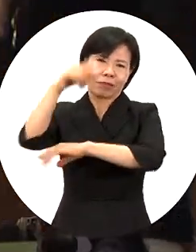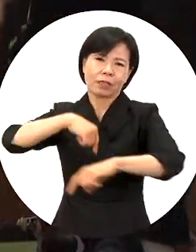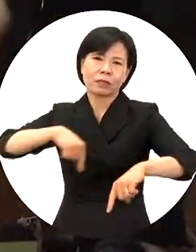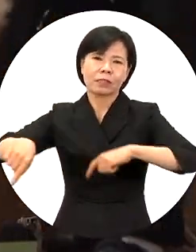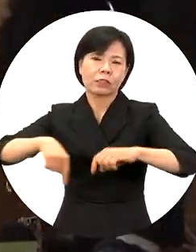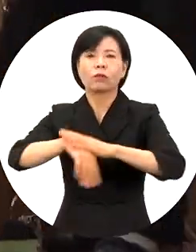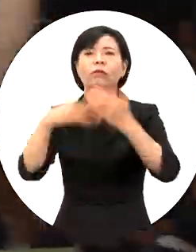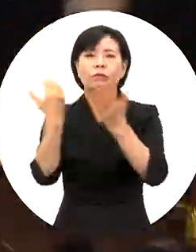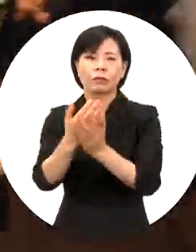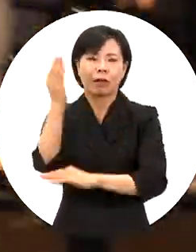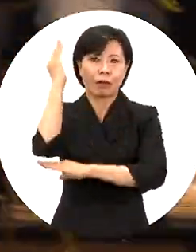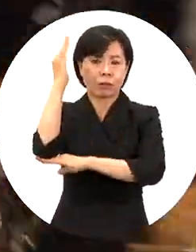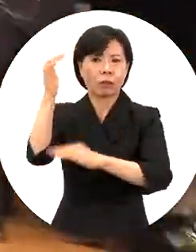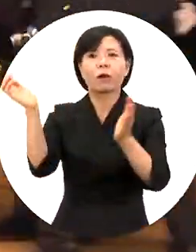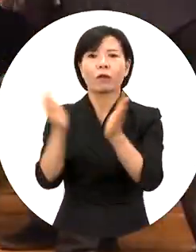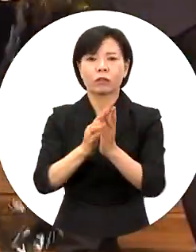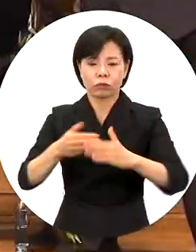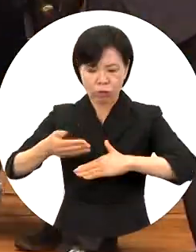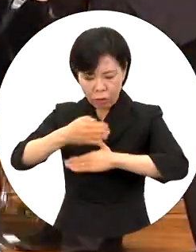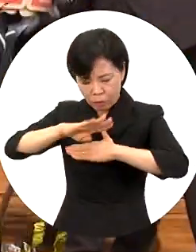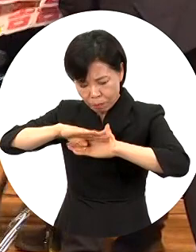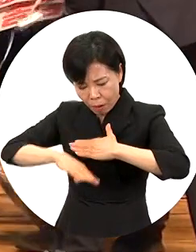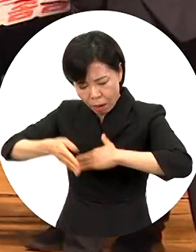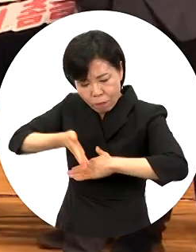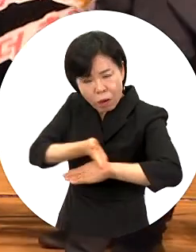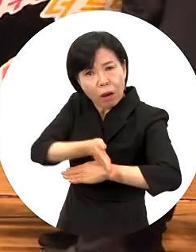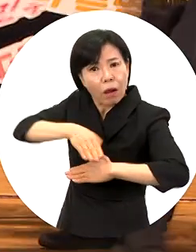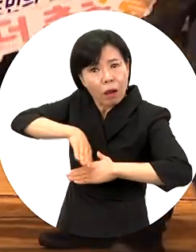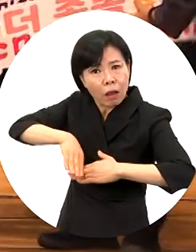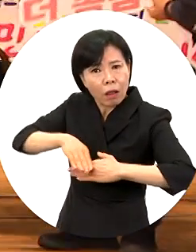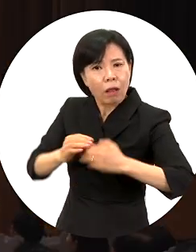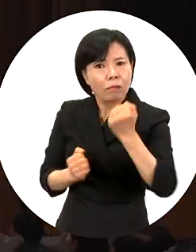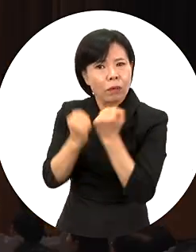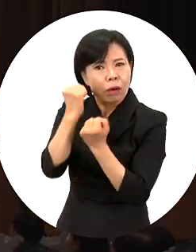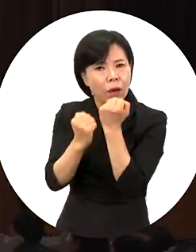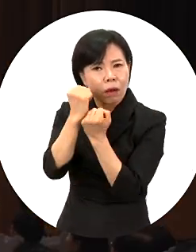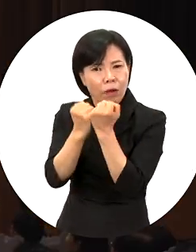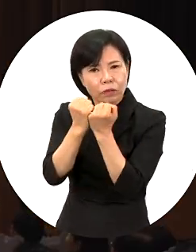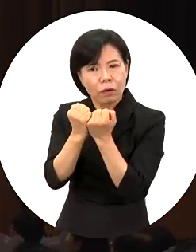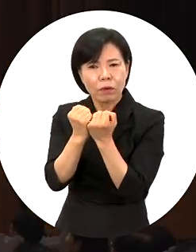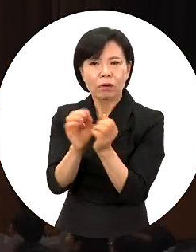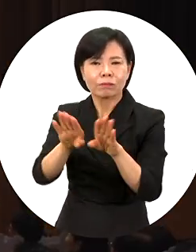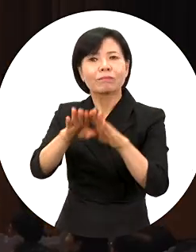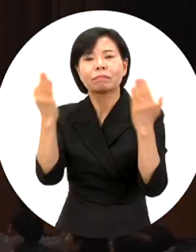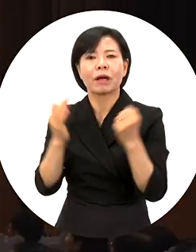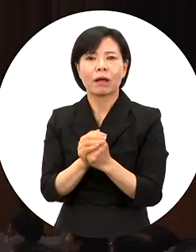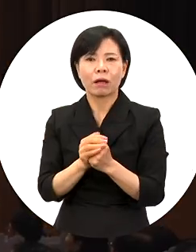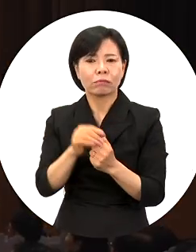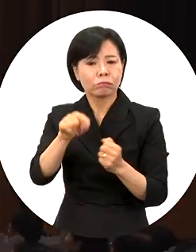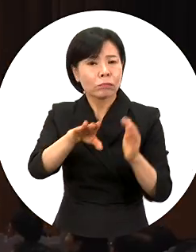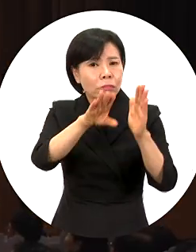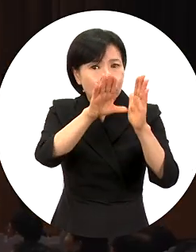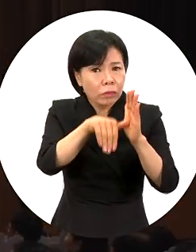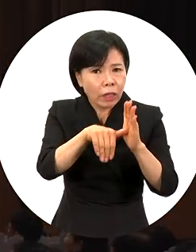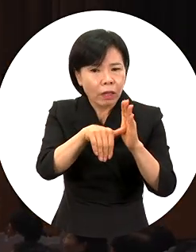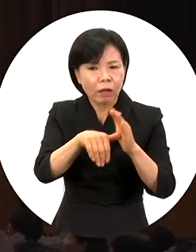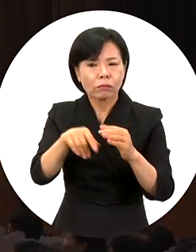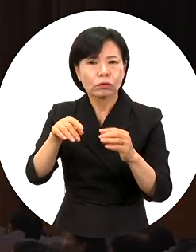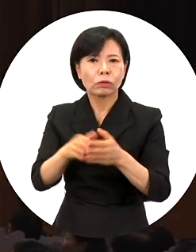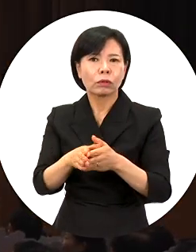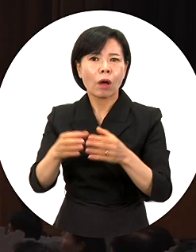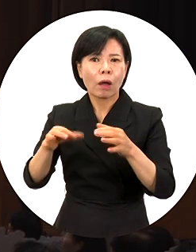지역 리더들을 대상으로 제주형 기초자치단체 설치 설명회를 개최했습니다. 설명회는